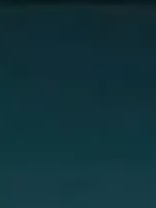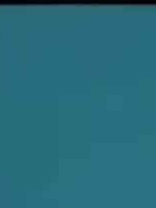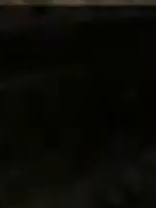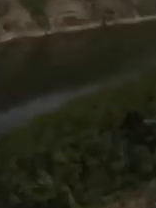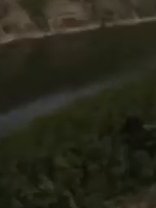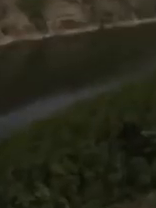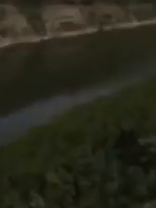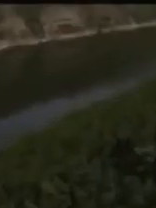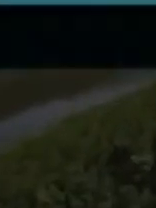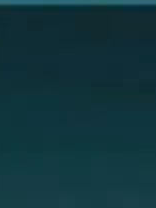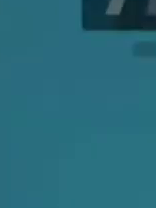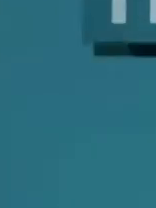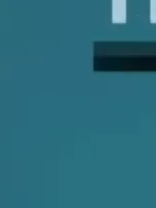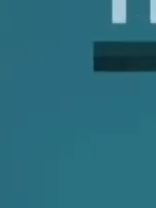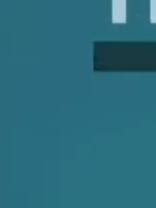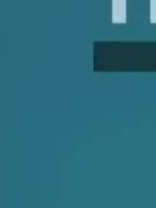Музика